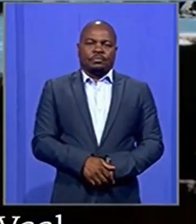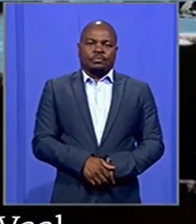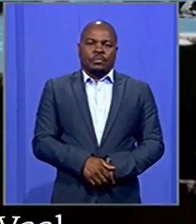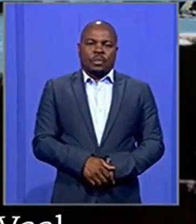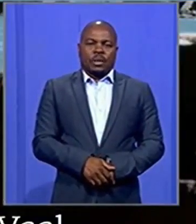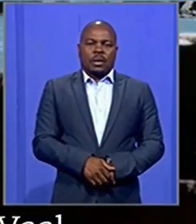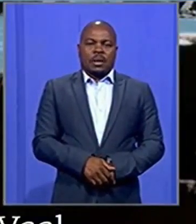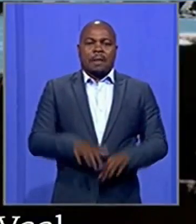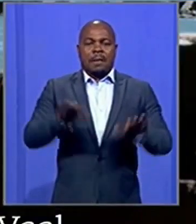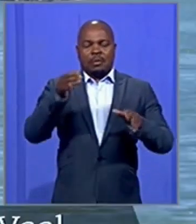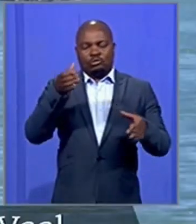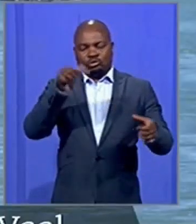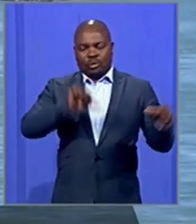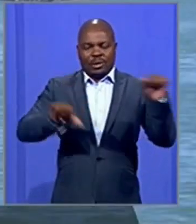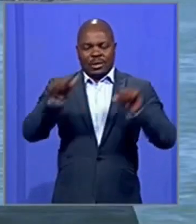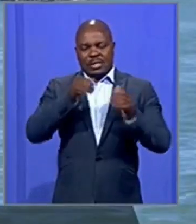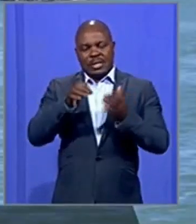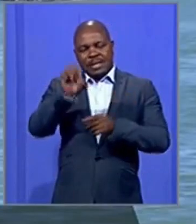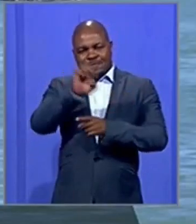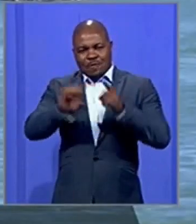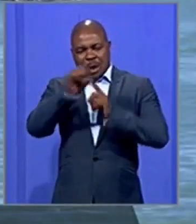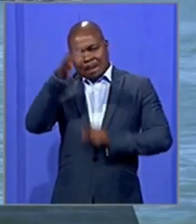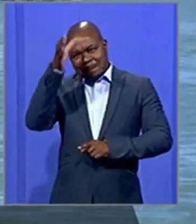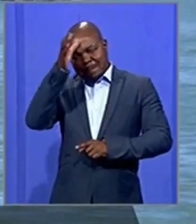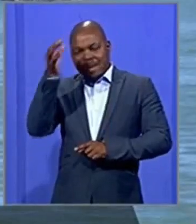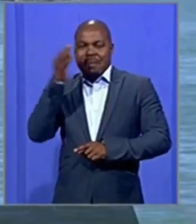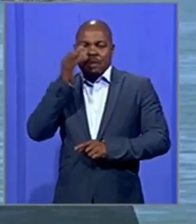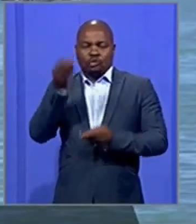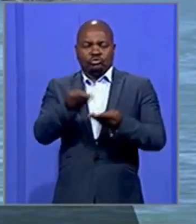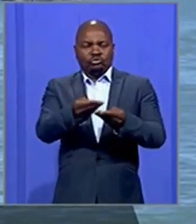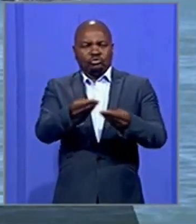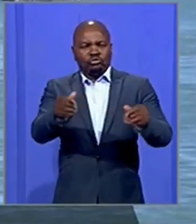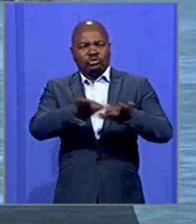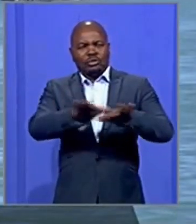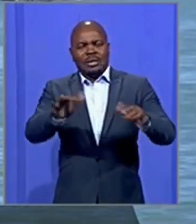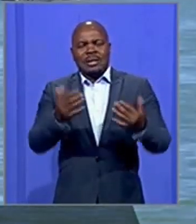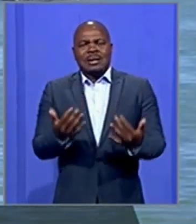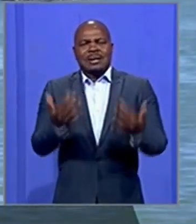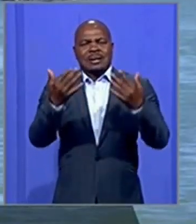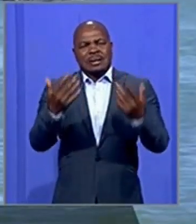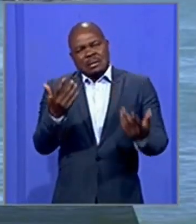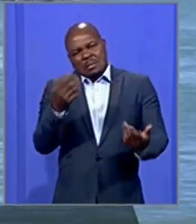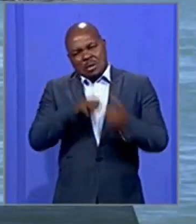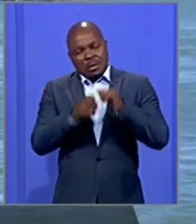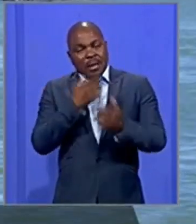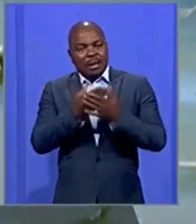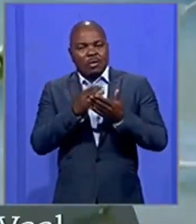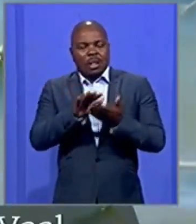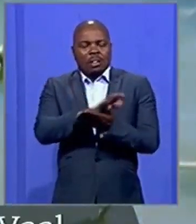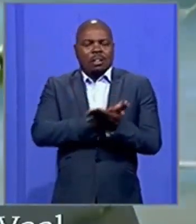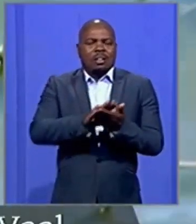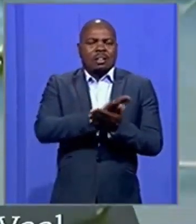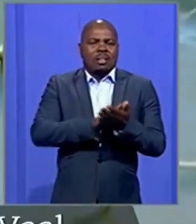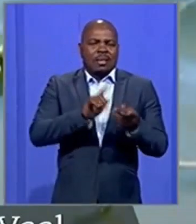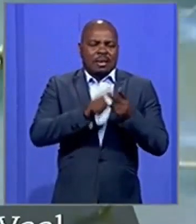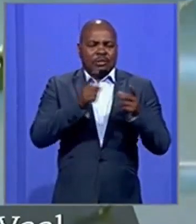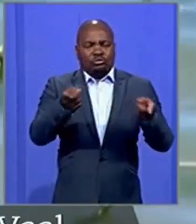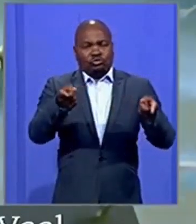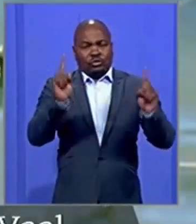Ditsebi tša thutamahlale ya tša tikologo di bolela gore bolele bo ka bakwa ke dilo tše dintšhi go swana le metsi a ditšhila ao a nago le mpholo o